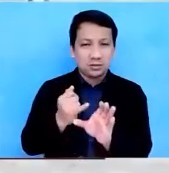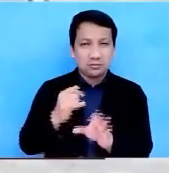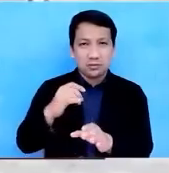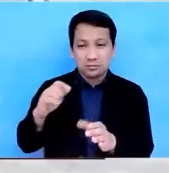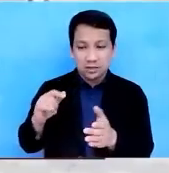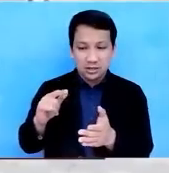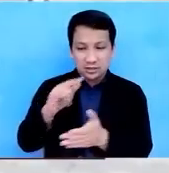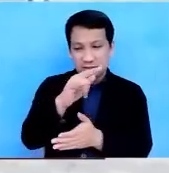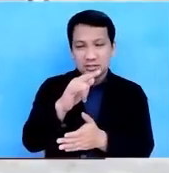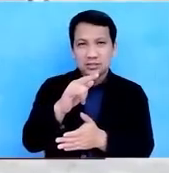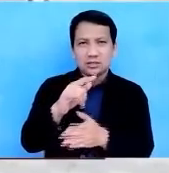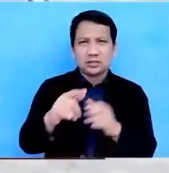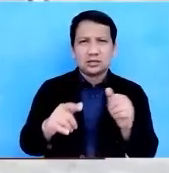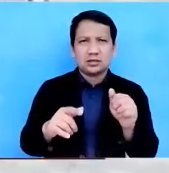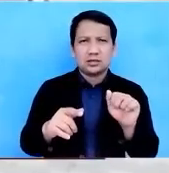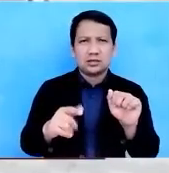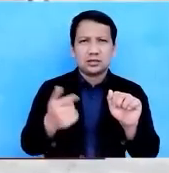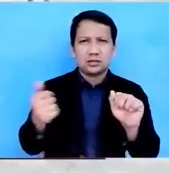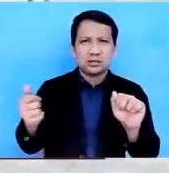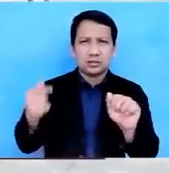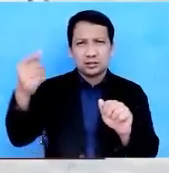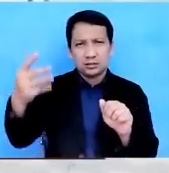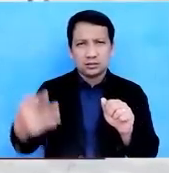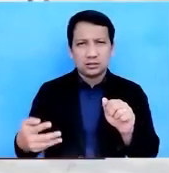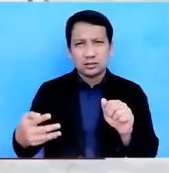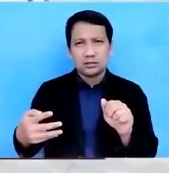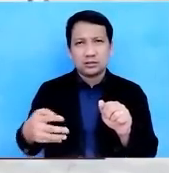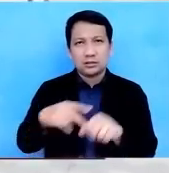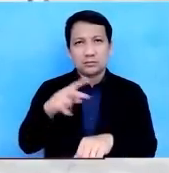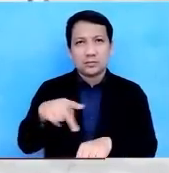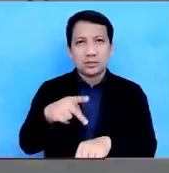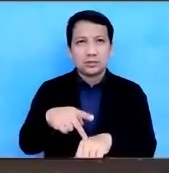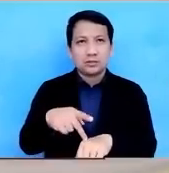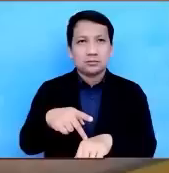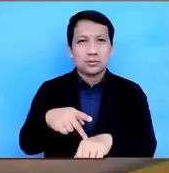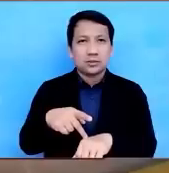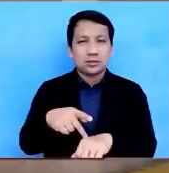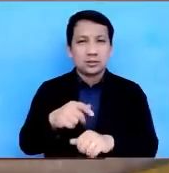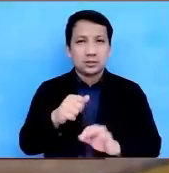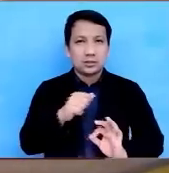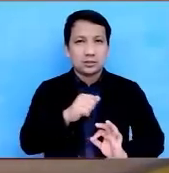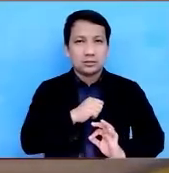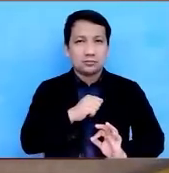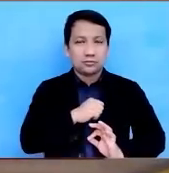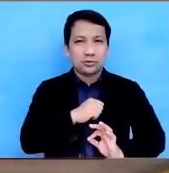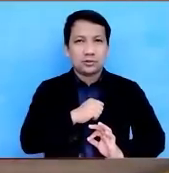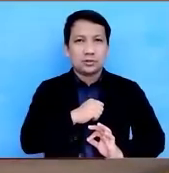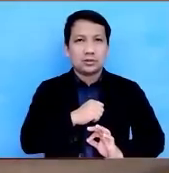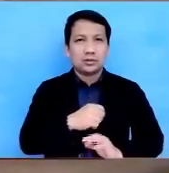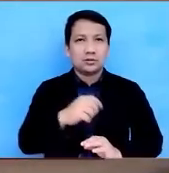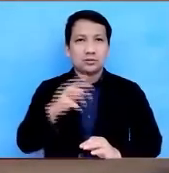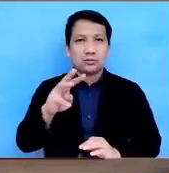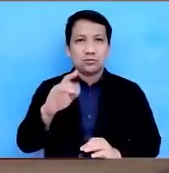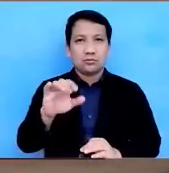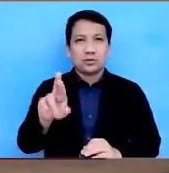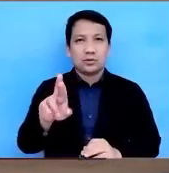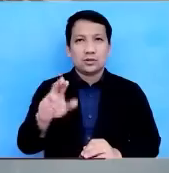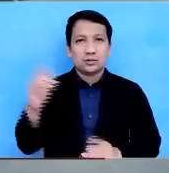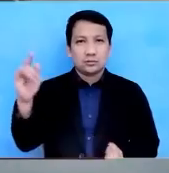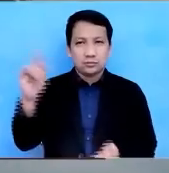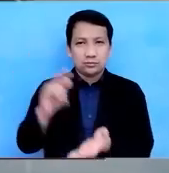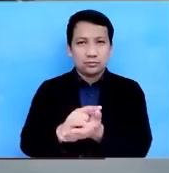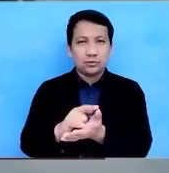pong A-10 Thunderbolt sa lista ng aircraft ng Philippine Air Force. Matatandang ang Warthog ay na-deploy sa Pilipinas